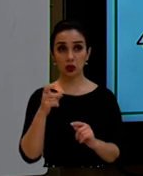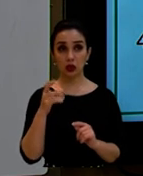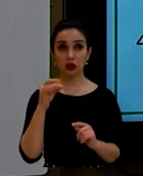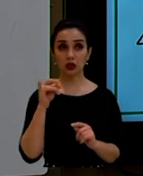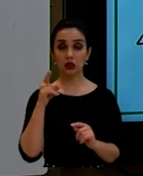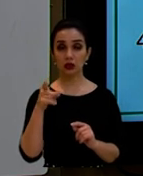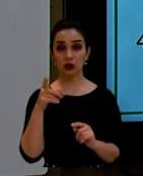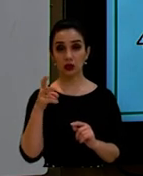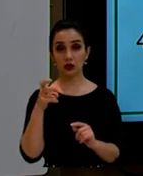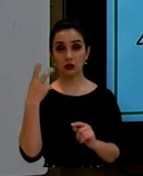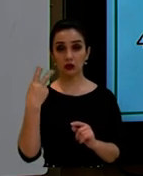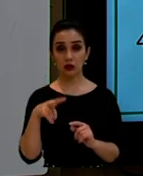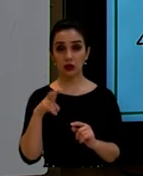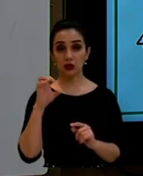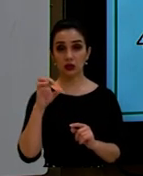1100,